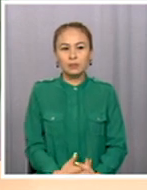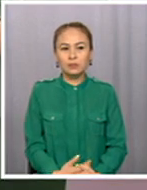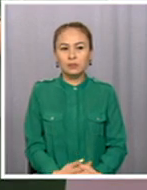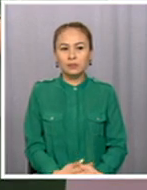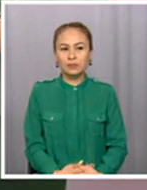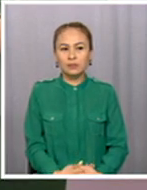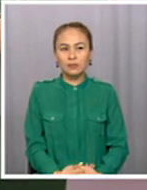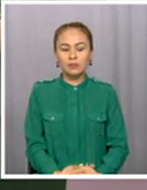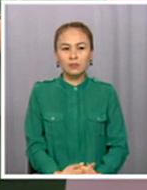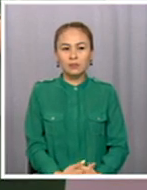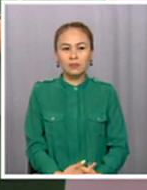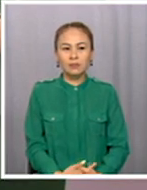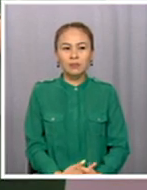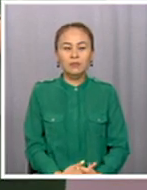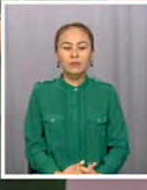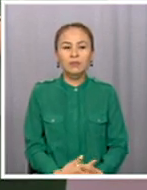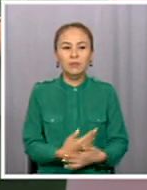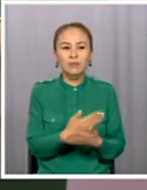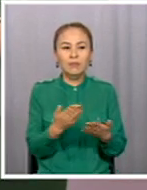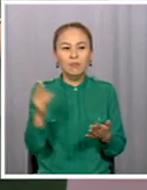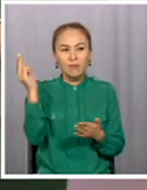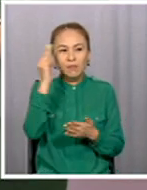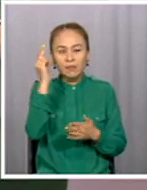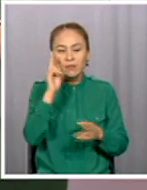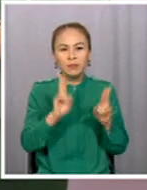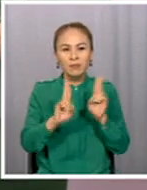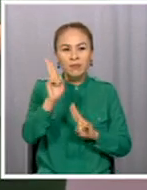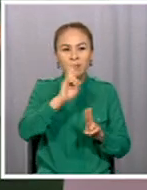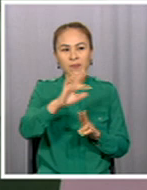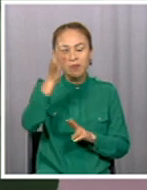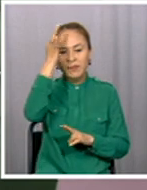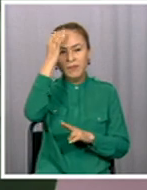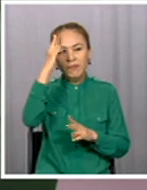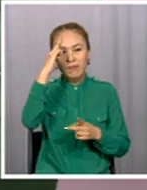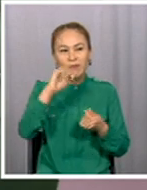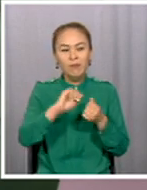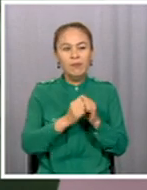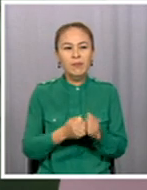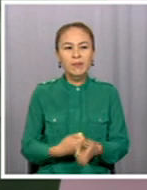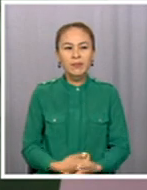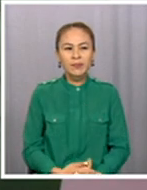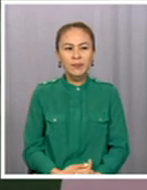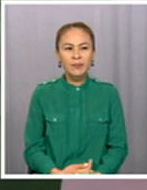тұр. Оқушылар, осы ережені есте сақтаңдар.